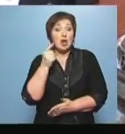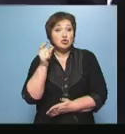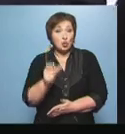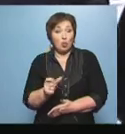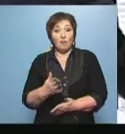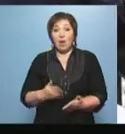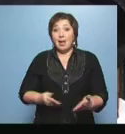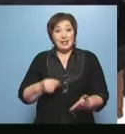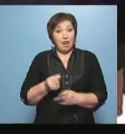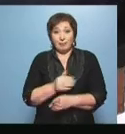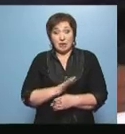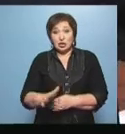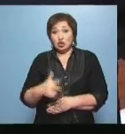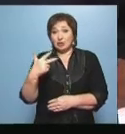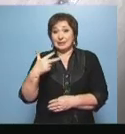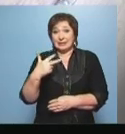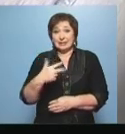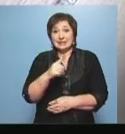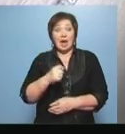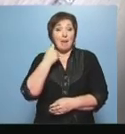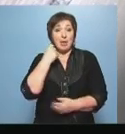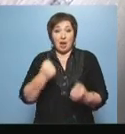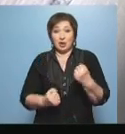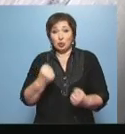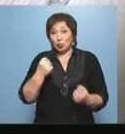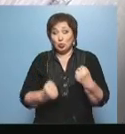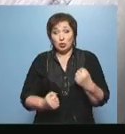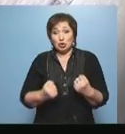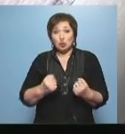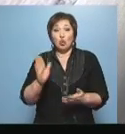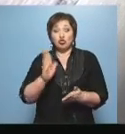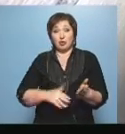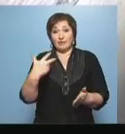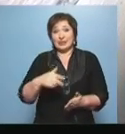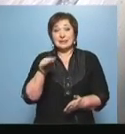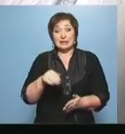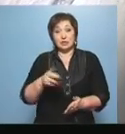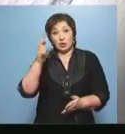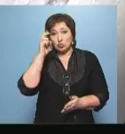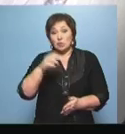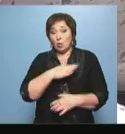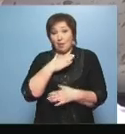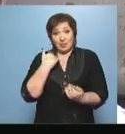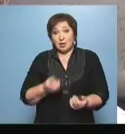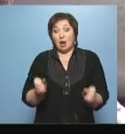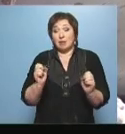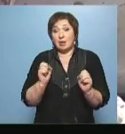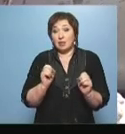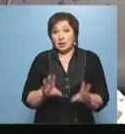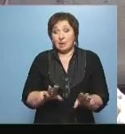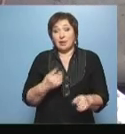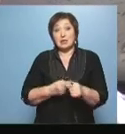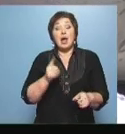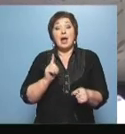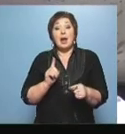расплатиться. Приставы пришли к нему сами, не дождавшись, пока он погасит штраф за пьяную езду. Но и сегодня 30 тысяч государству мужчина